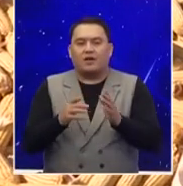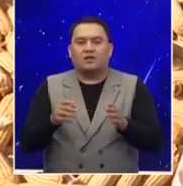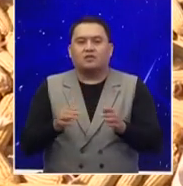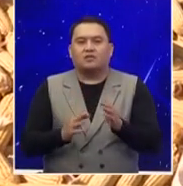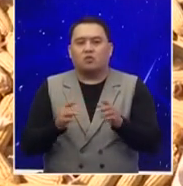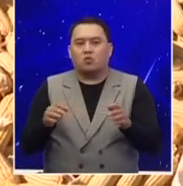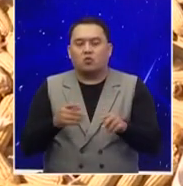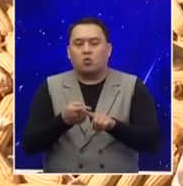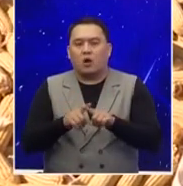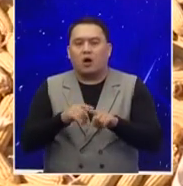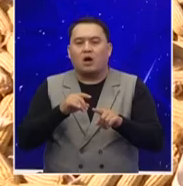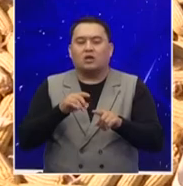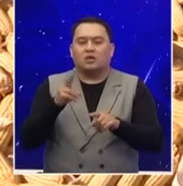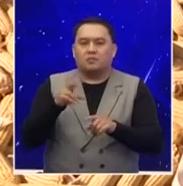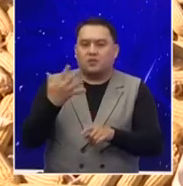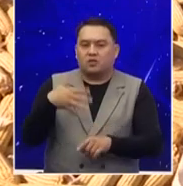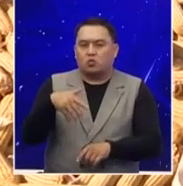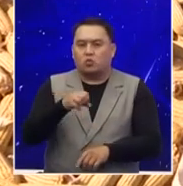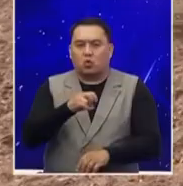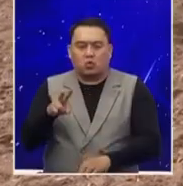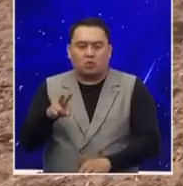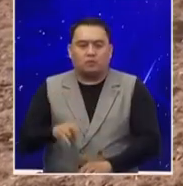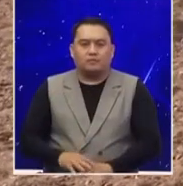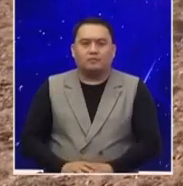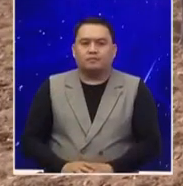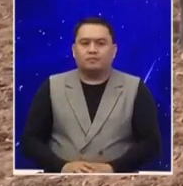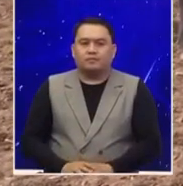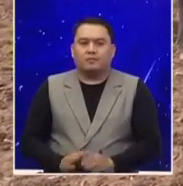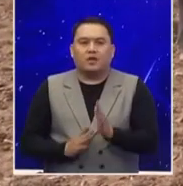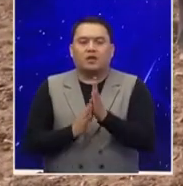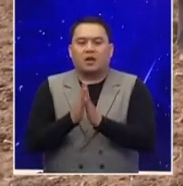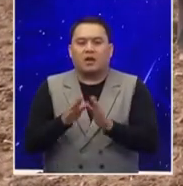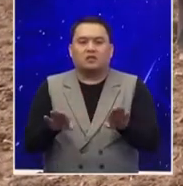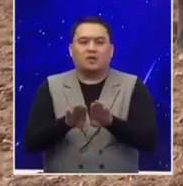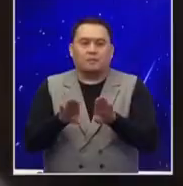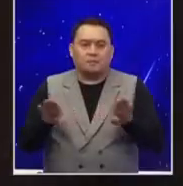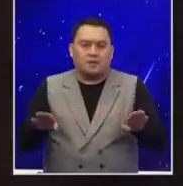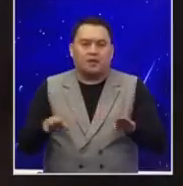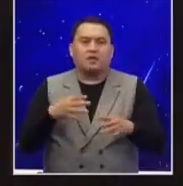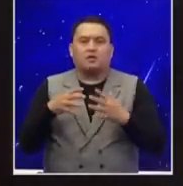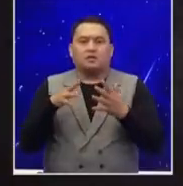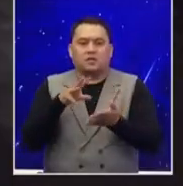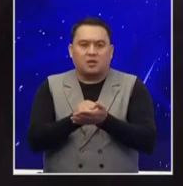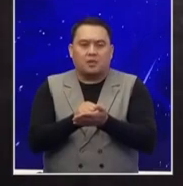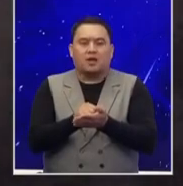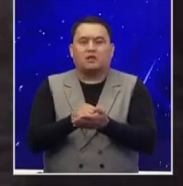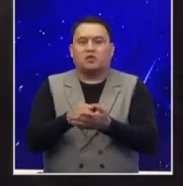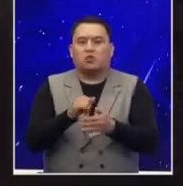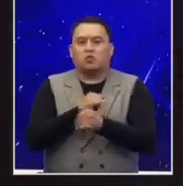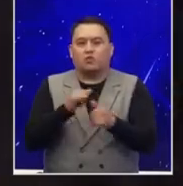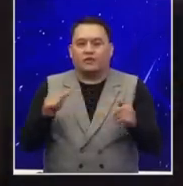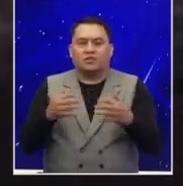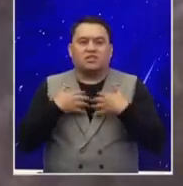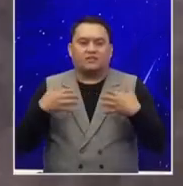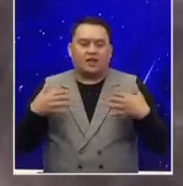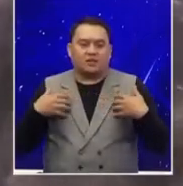сбор с 51 гектара составил 500 тонн. Наряду с растениеводством крестьянское хозяйство занимает лидирующие позиции и в